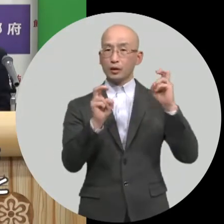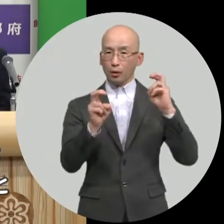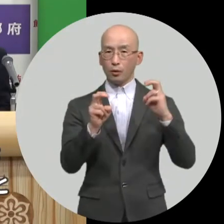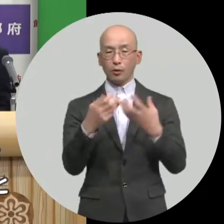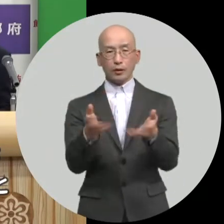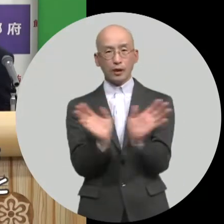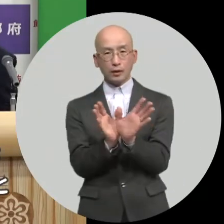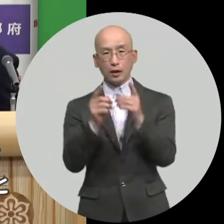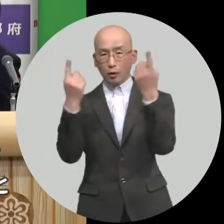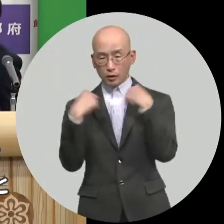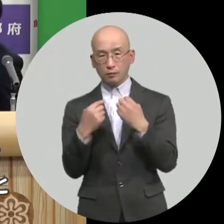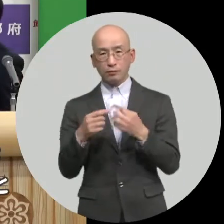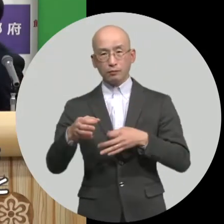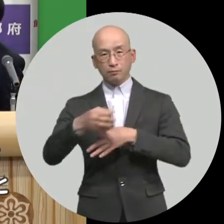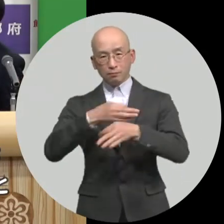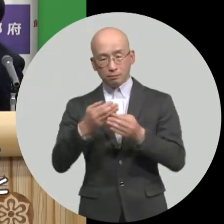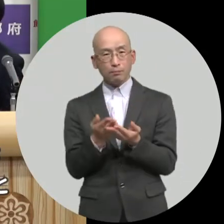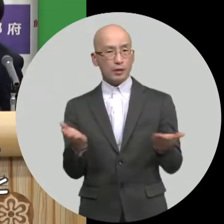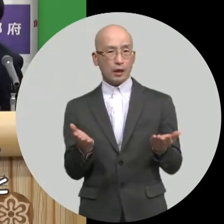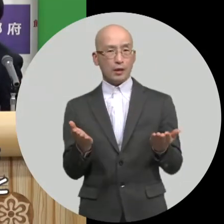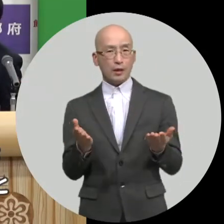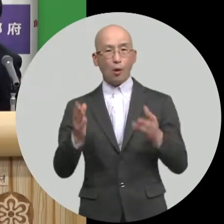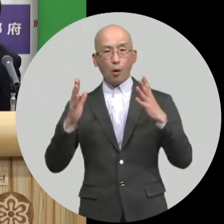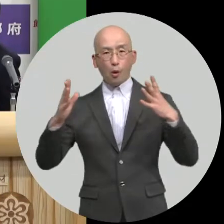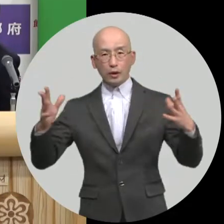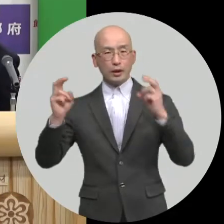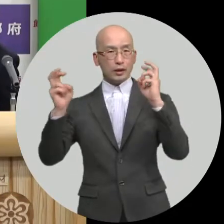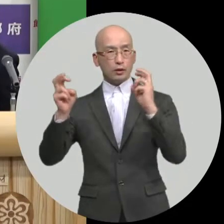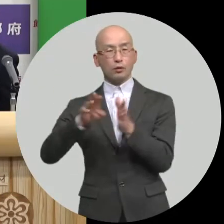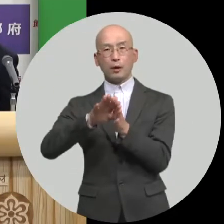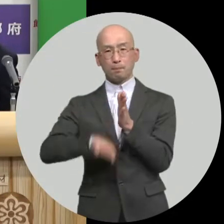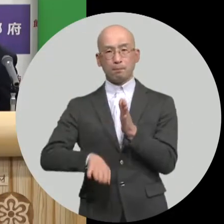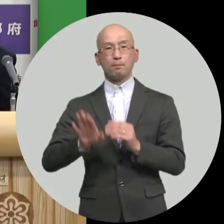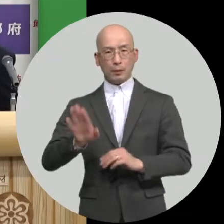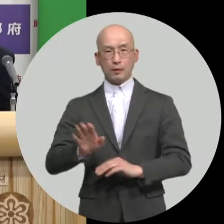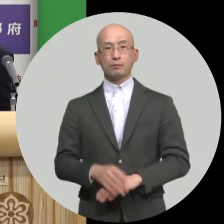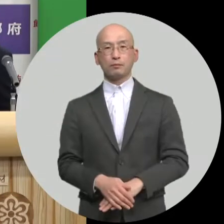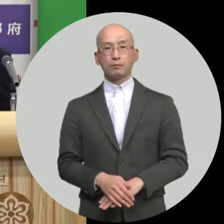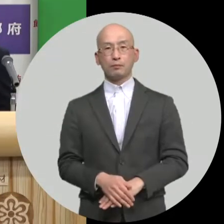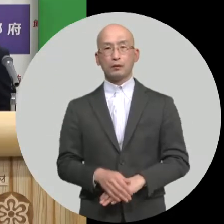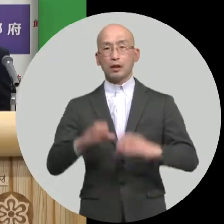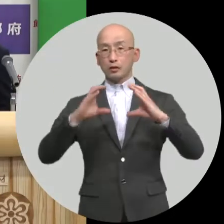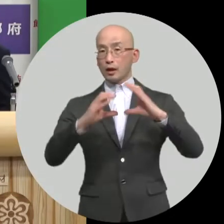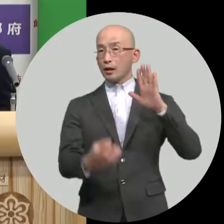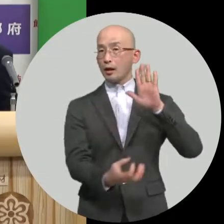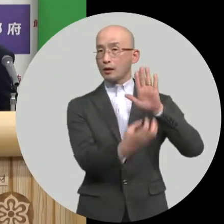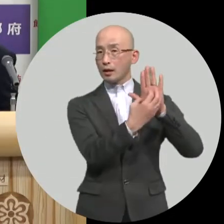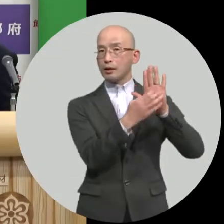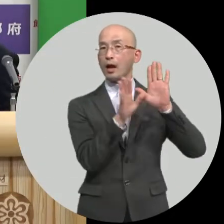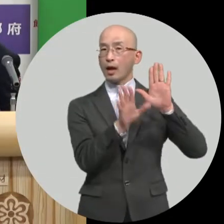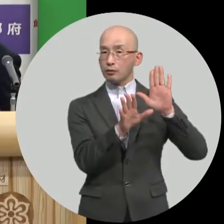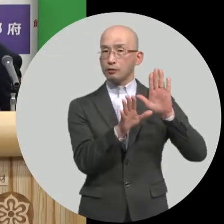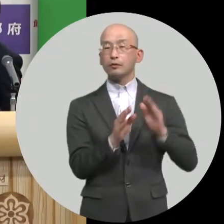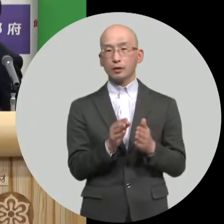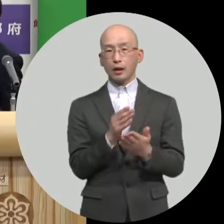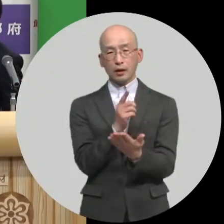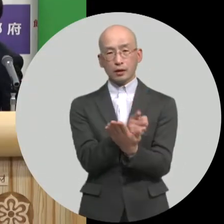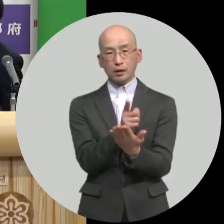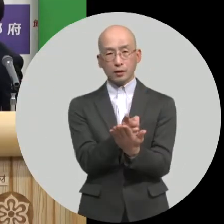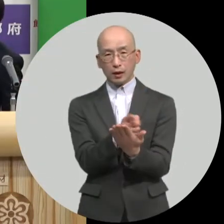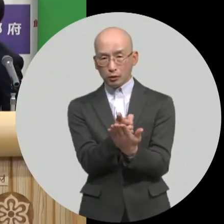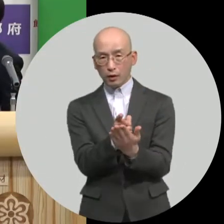で、大企業は対象外とするということ、それからステッカーを掲示かまたは業種別のガイドラインを遵守されている店舗に限